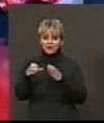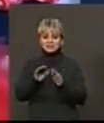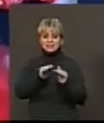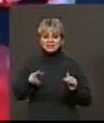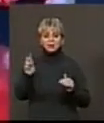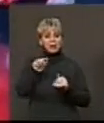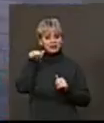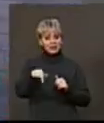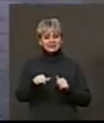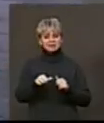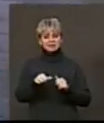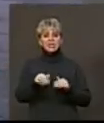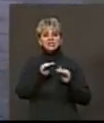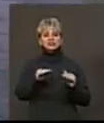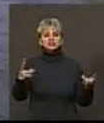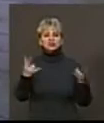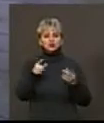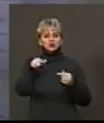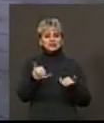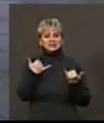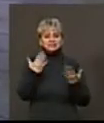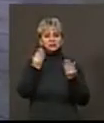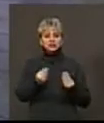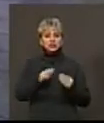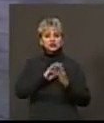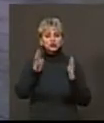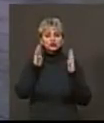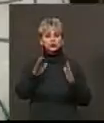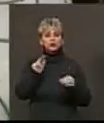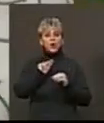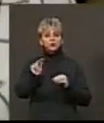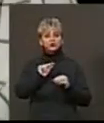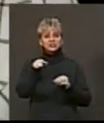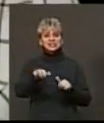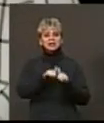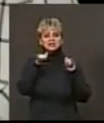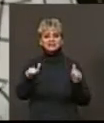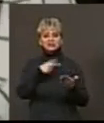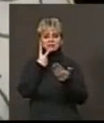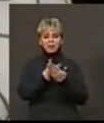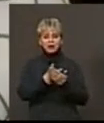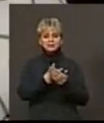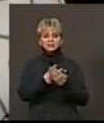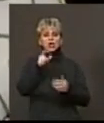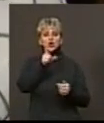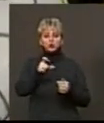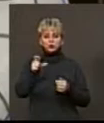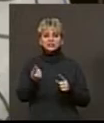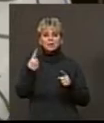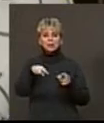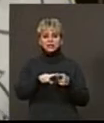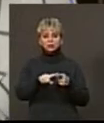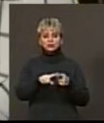садиков Батайска. Детей надо на сегодняшний день не только учить, развивать, показывать людям, потому